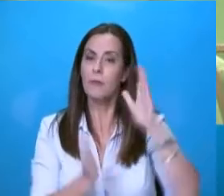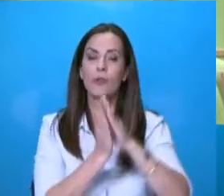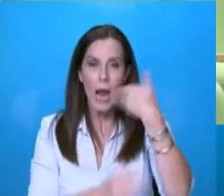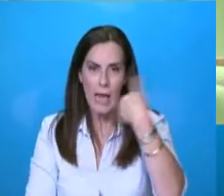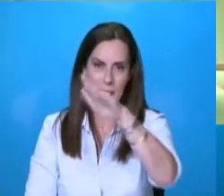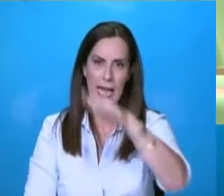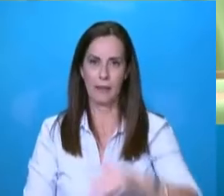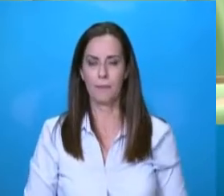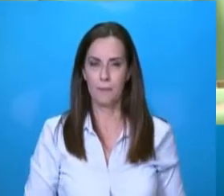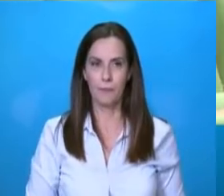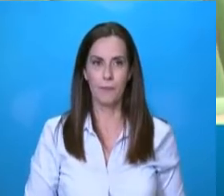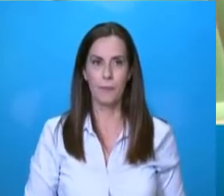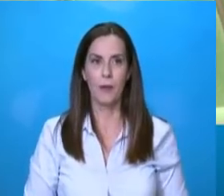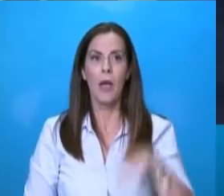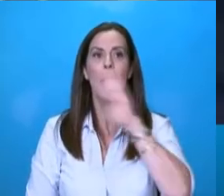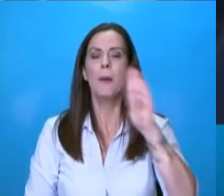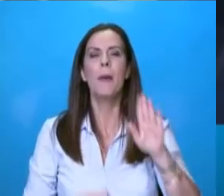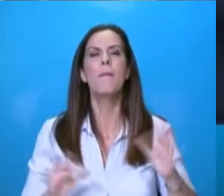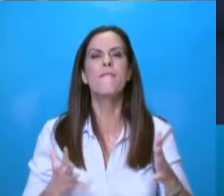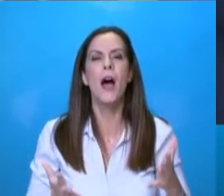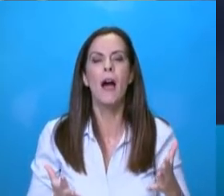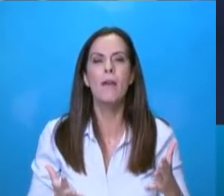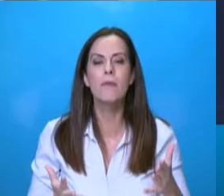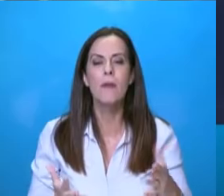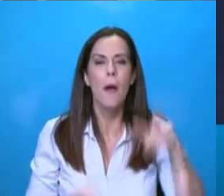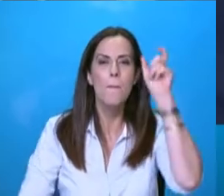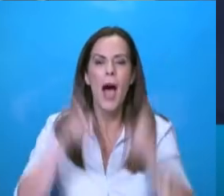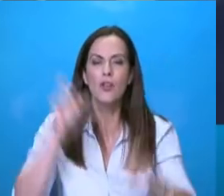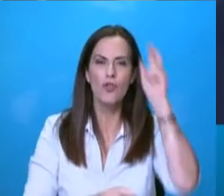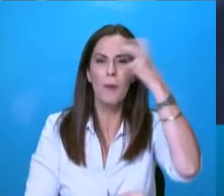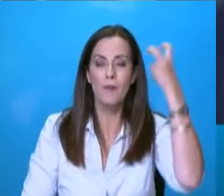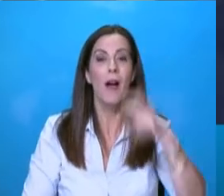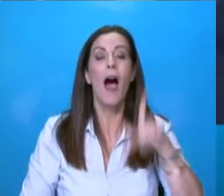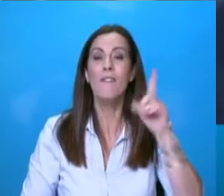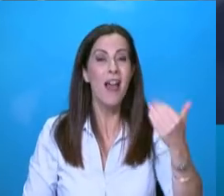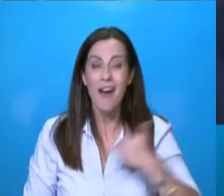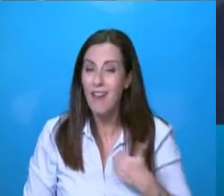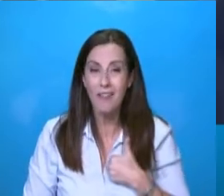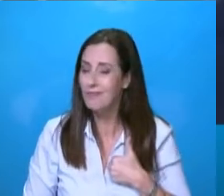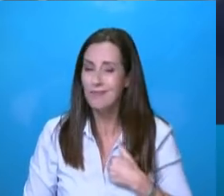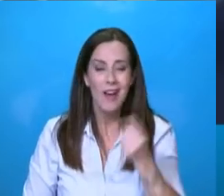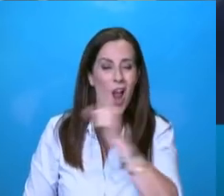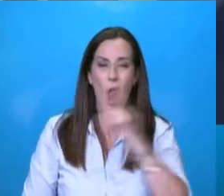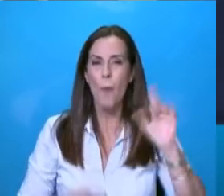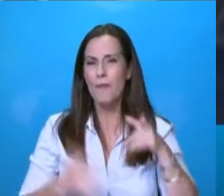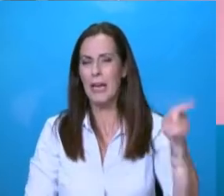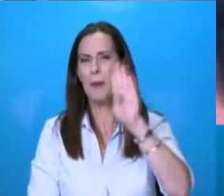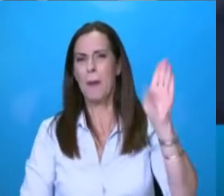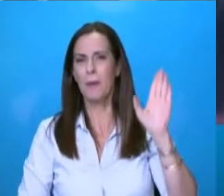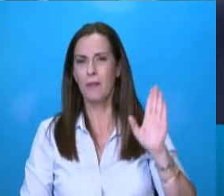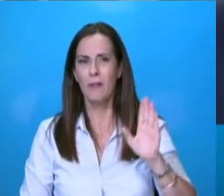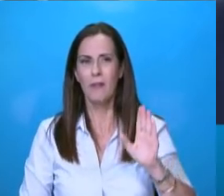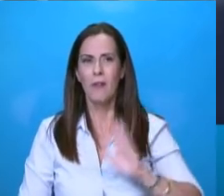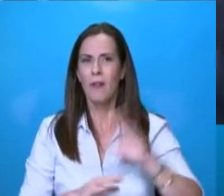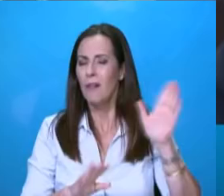האולם. נתניהו מפחד מהמצביעים הערבים, אבל אנחנו לא מפחדים ממנו. כולו צילום,